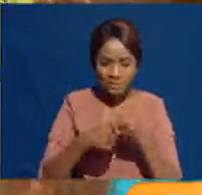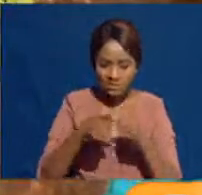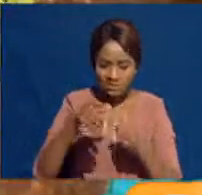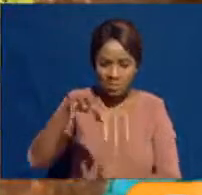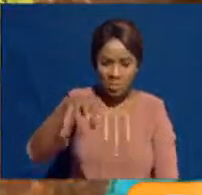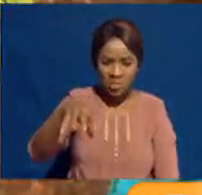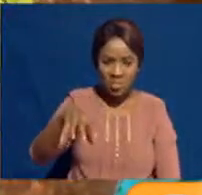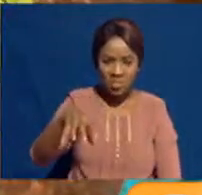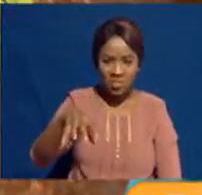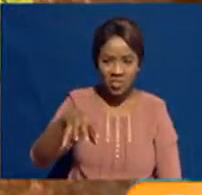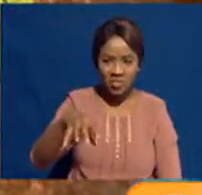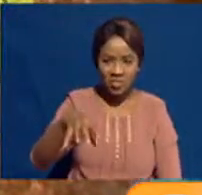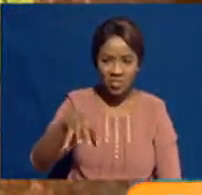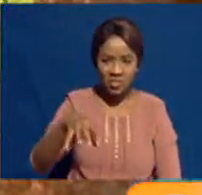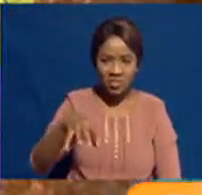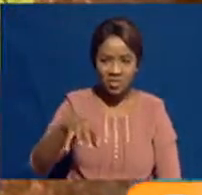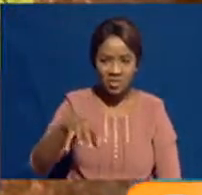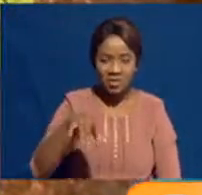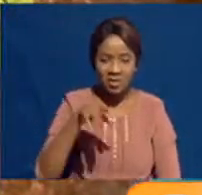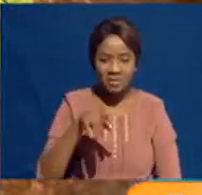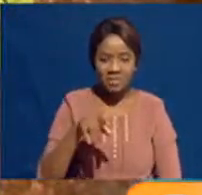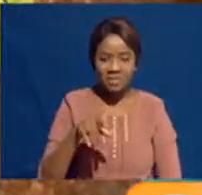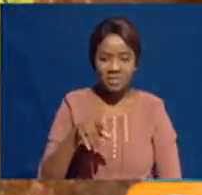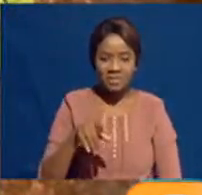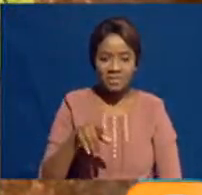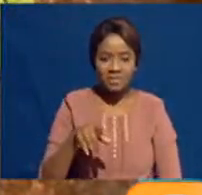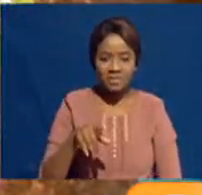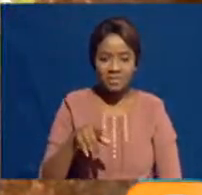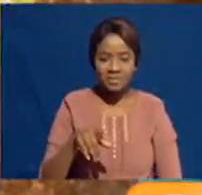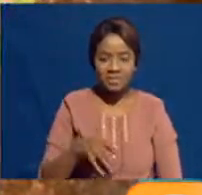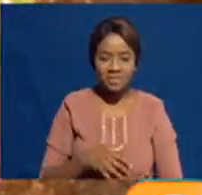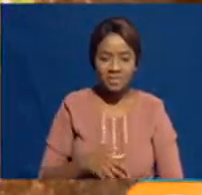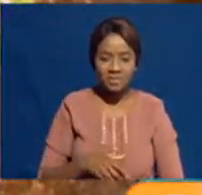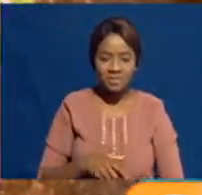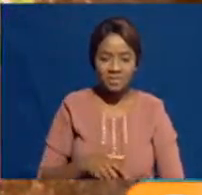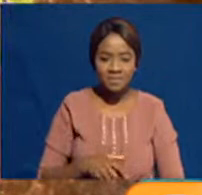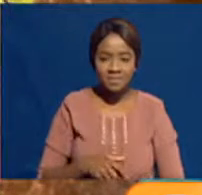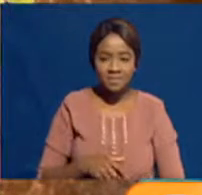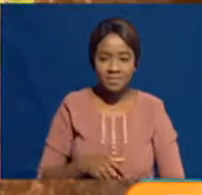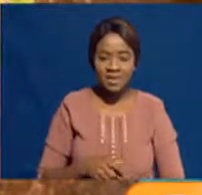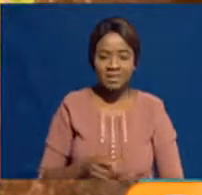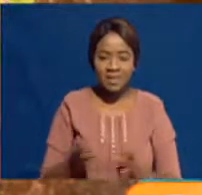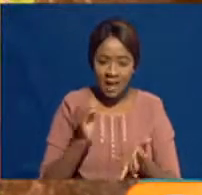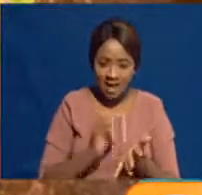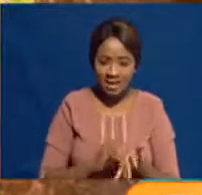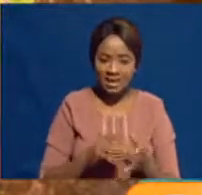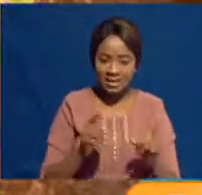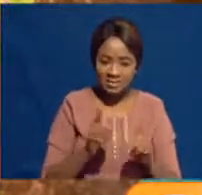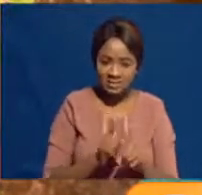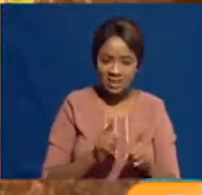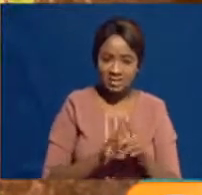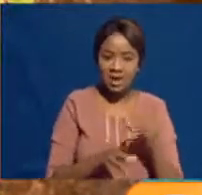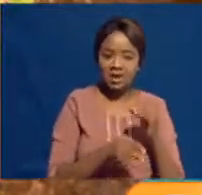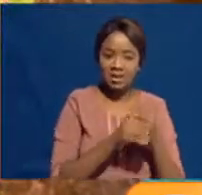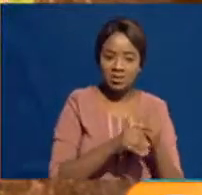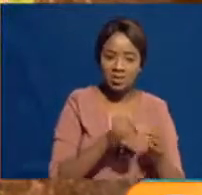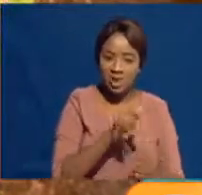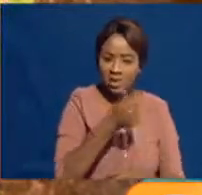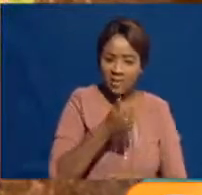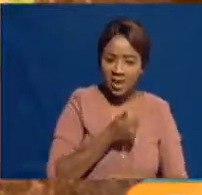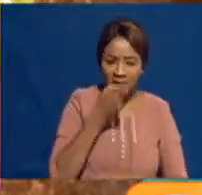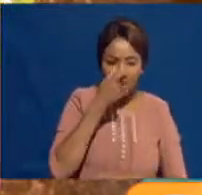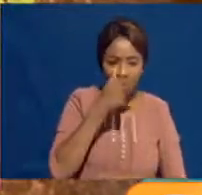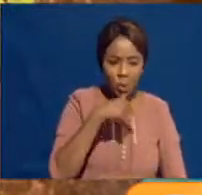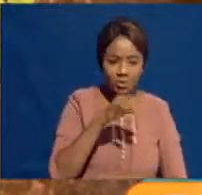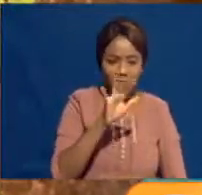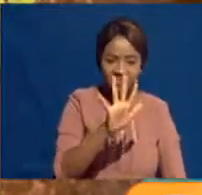had in the past incident happened a month ago where 8 people were killed, the same thing happened to these people today, where a small girl of maybe